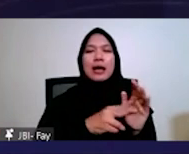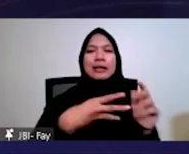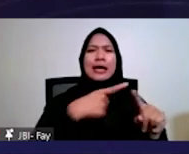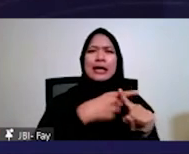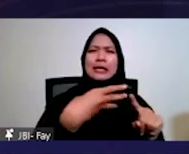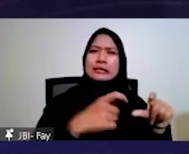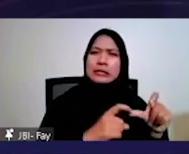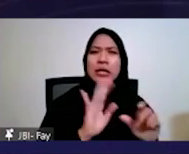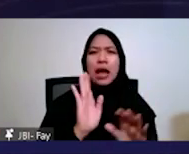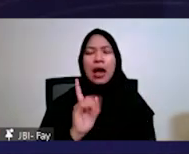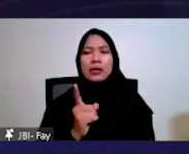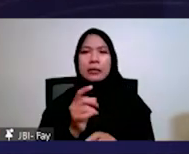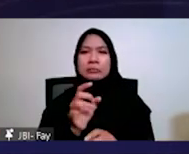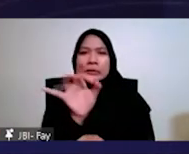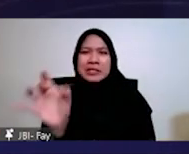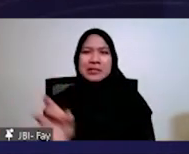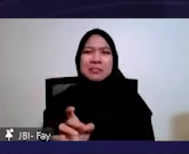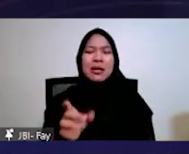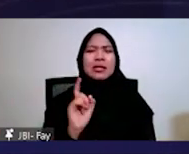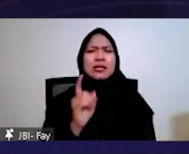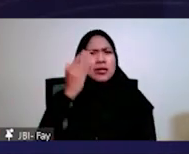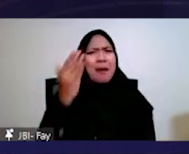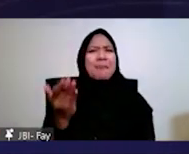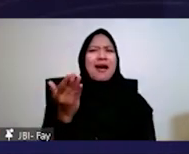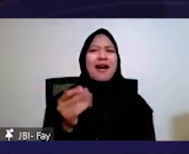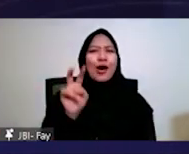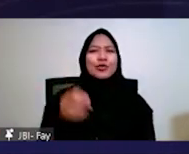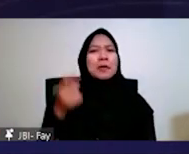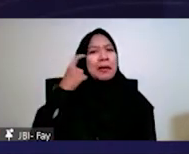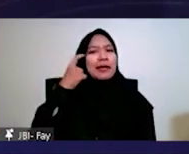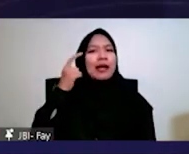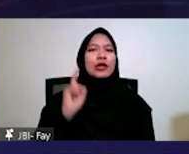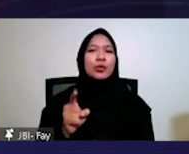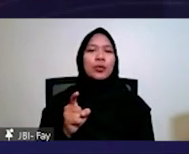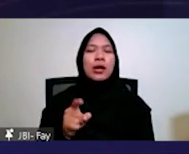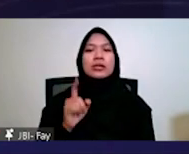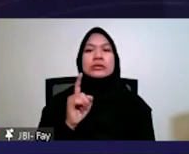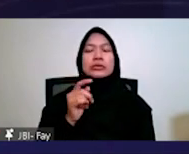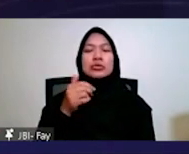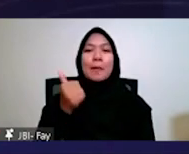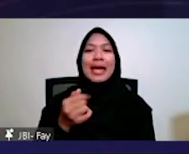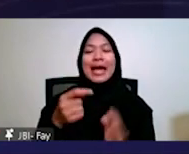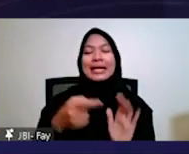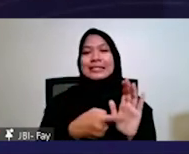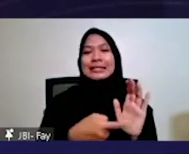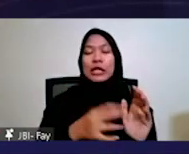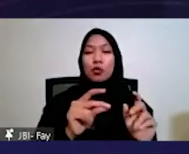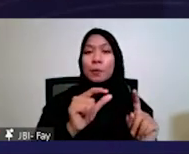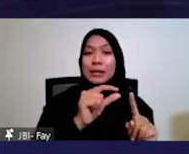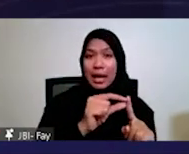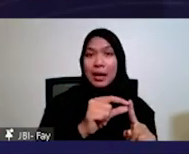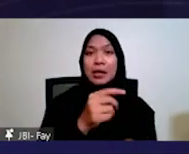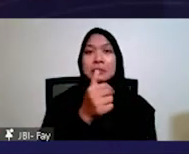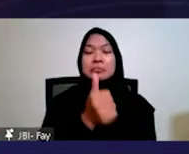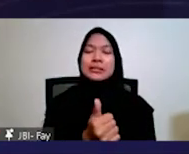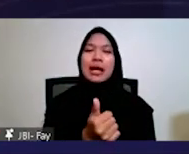maupun yang lelet nah Kenapa kita harus mempertimbangkan itu agar dijual Rp nanti juga bisa